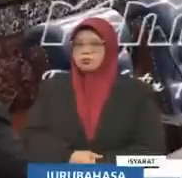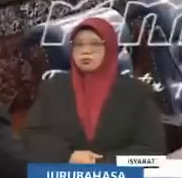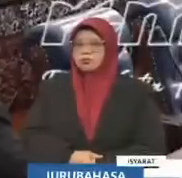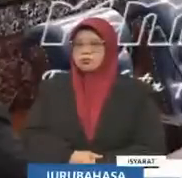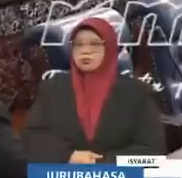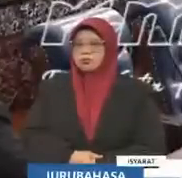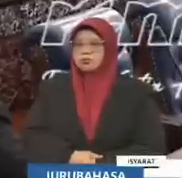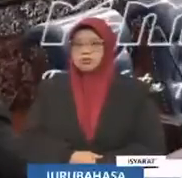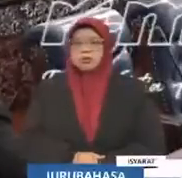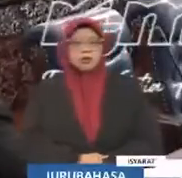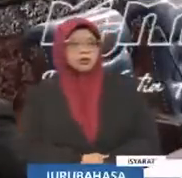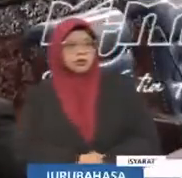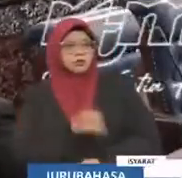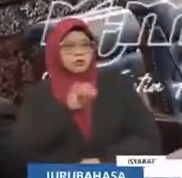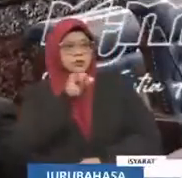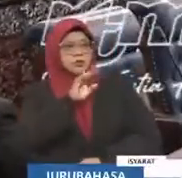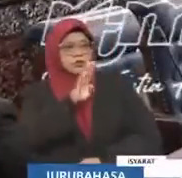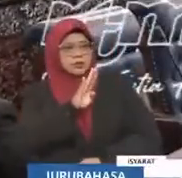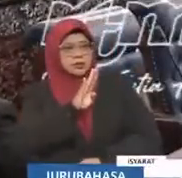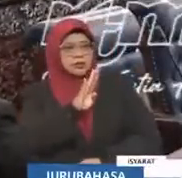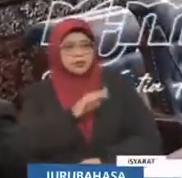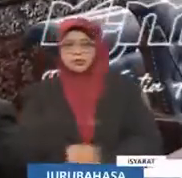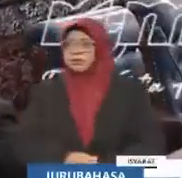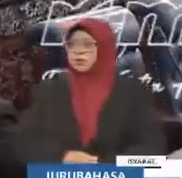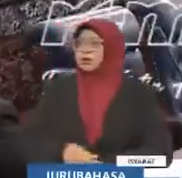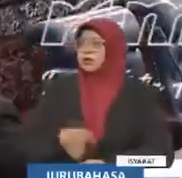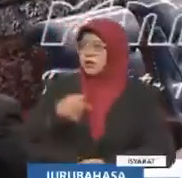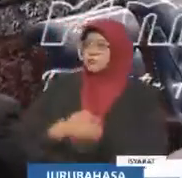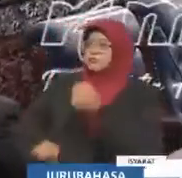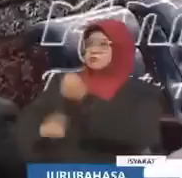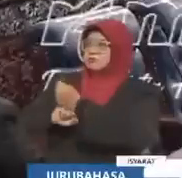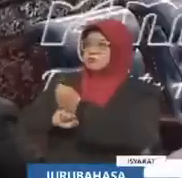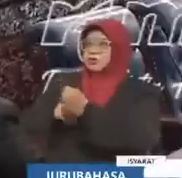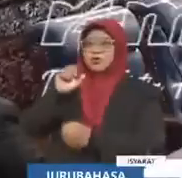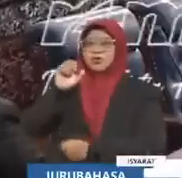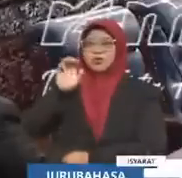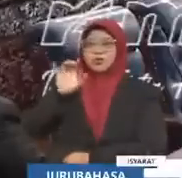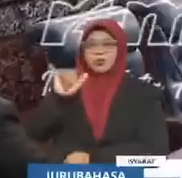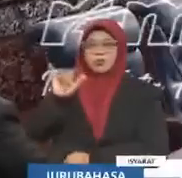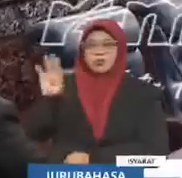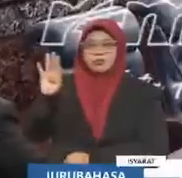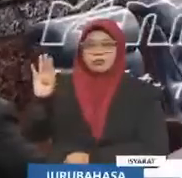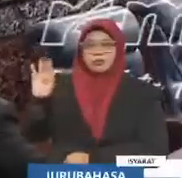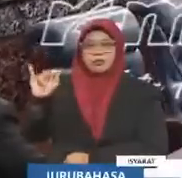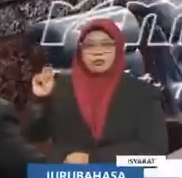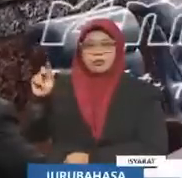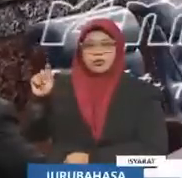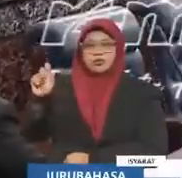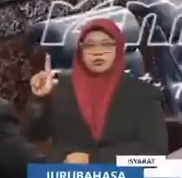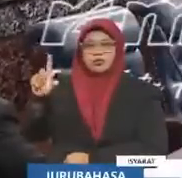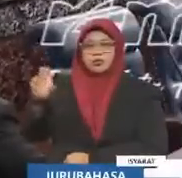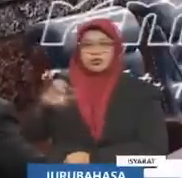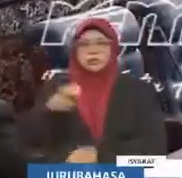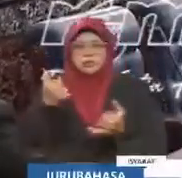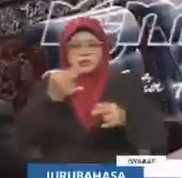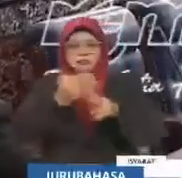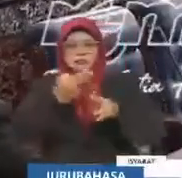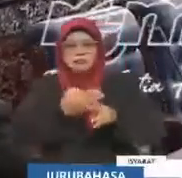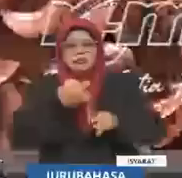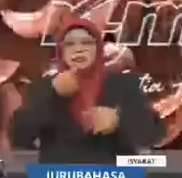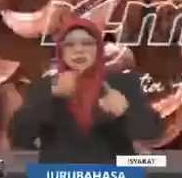Iya mbak hormat saya sokong Pituruh lengket-lengket kalau panitia menerima sudah